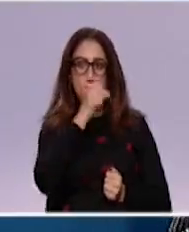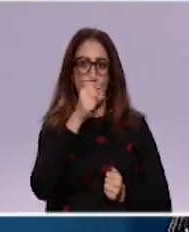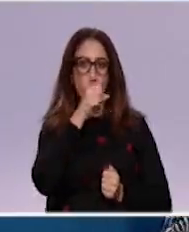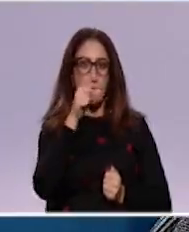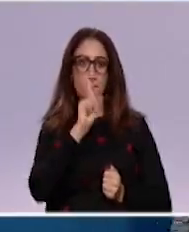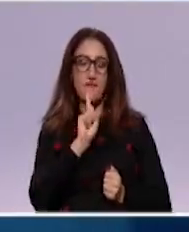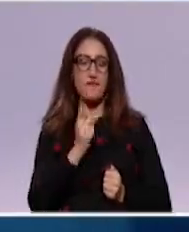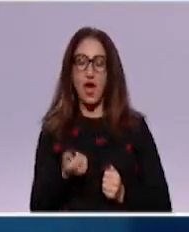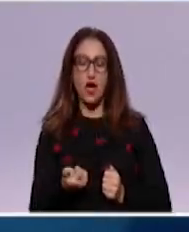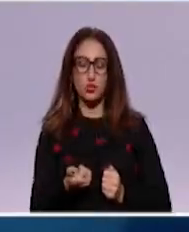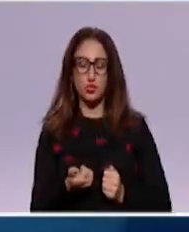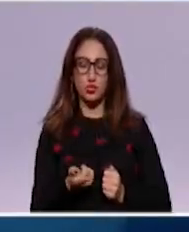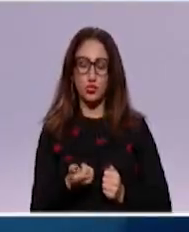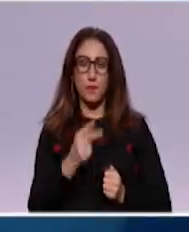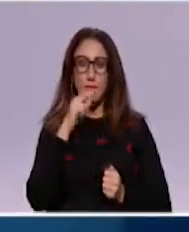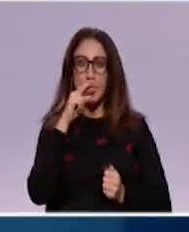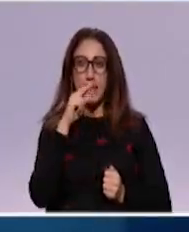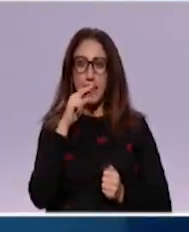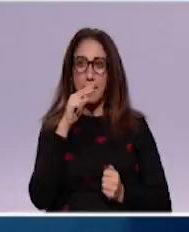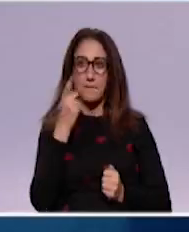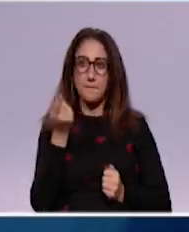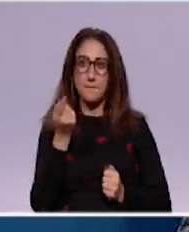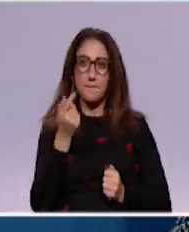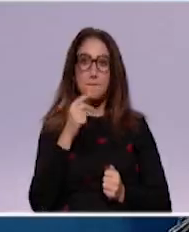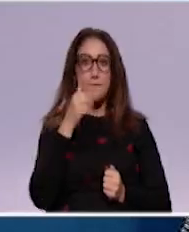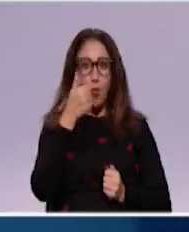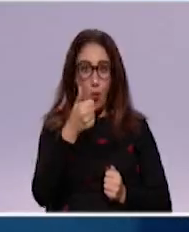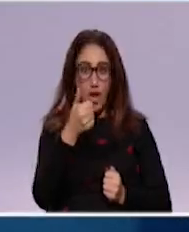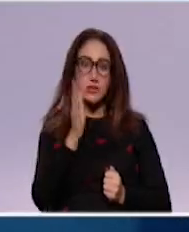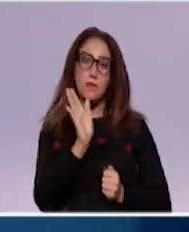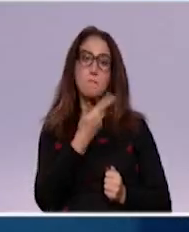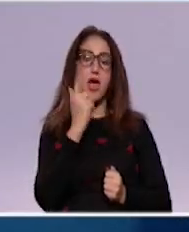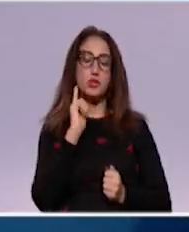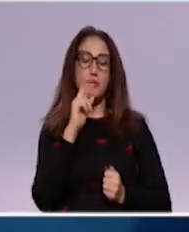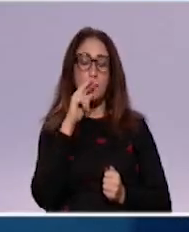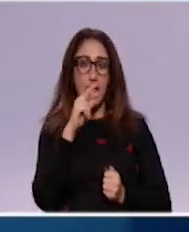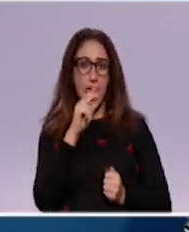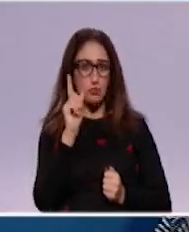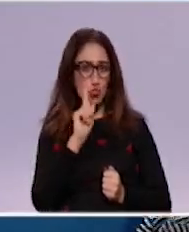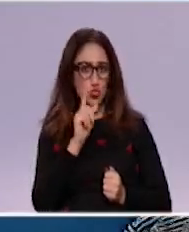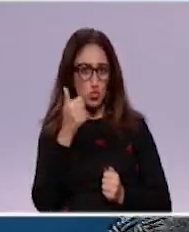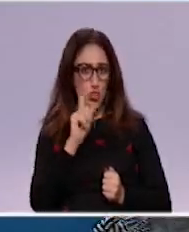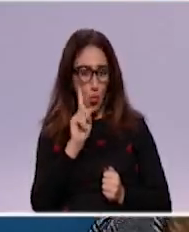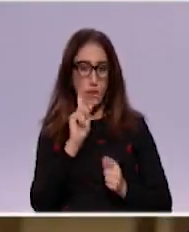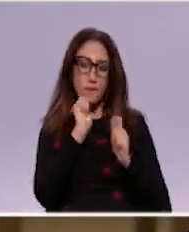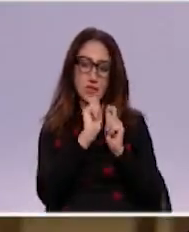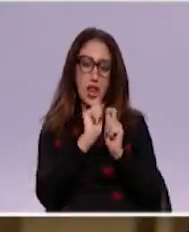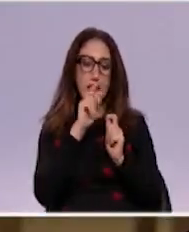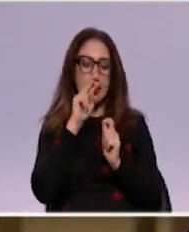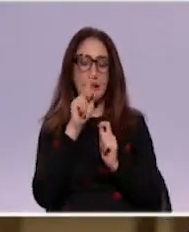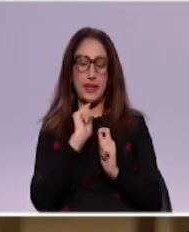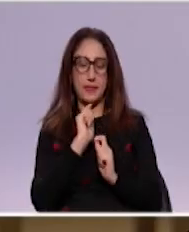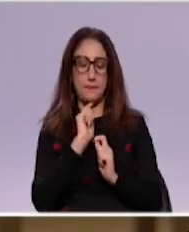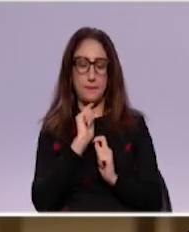ده الكلام بتاعه يتشاف اذا كان كويس كان بيها ما كانش كويس يتمنع او يتصلح الكلام او لكن مش